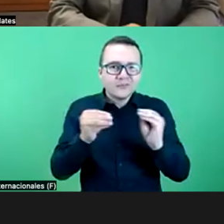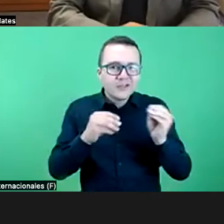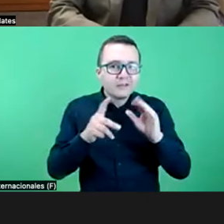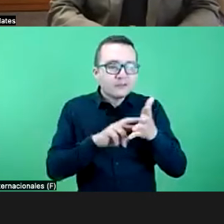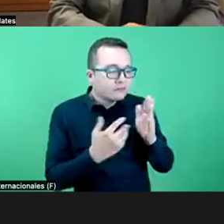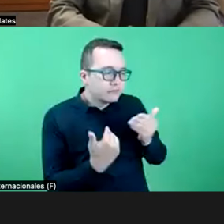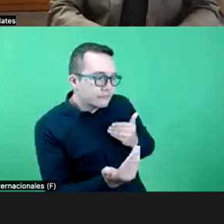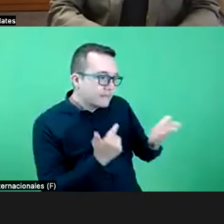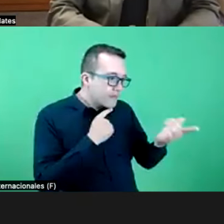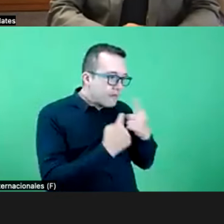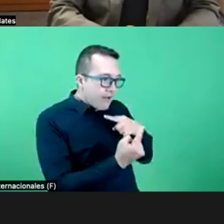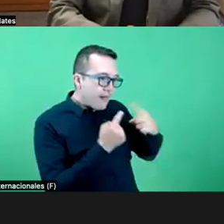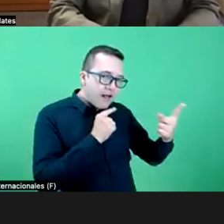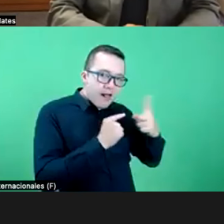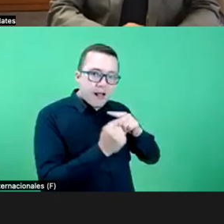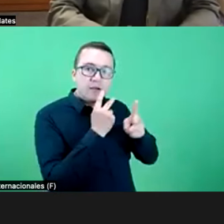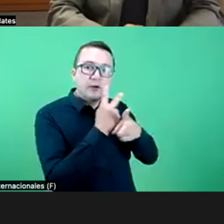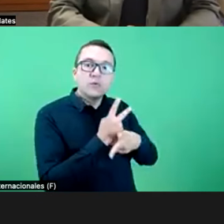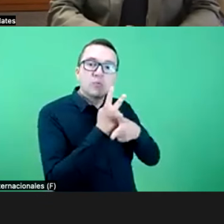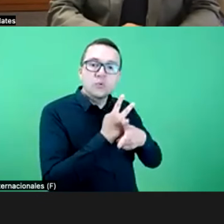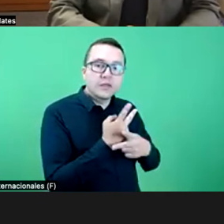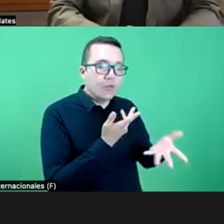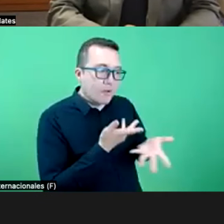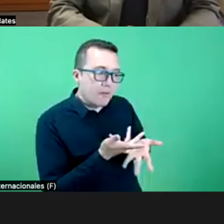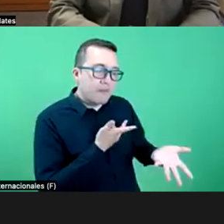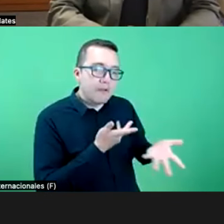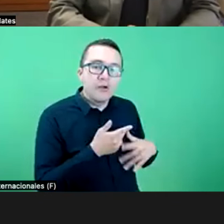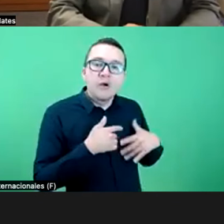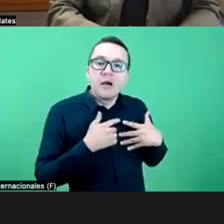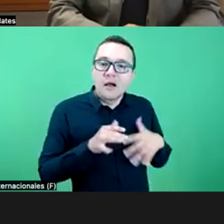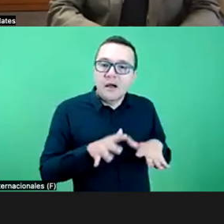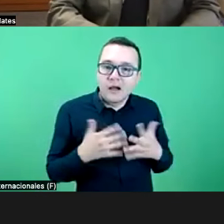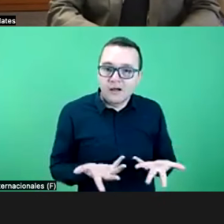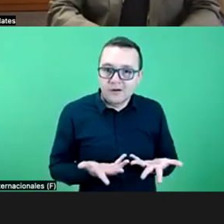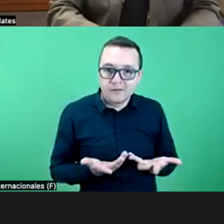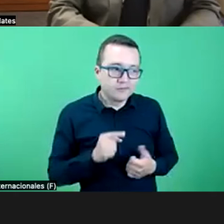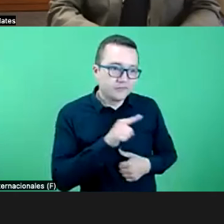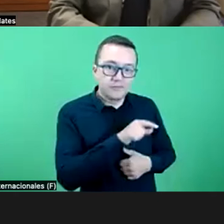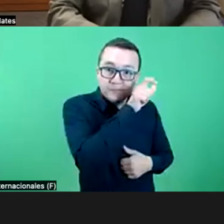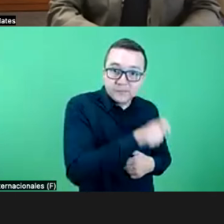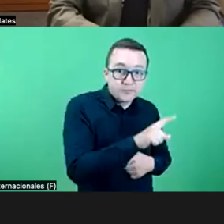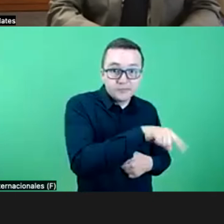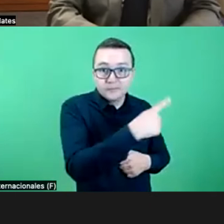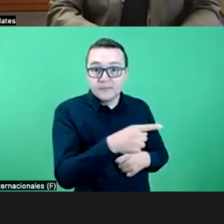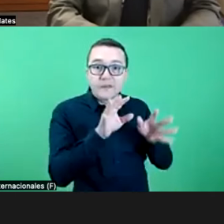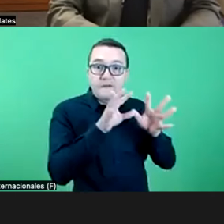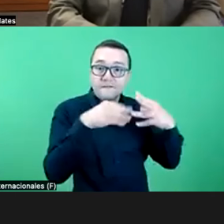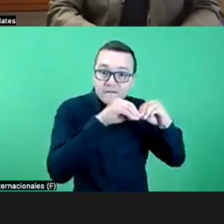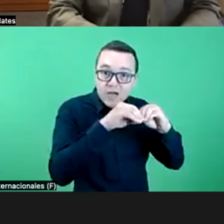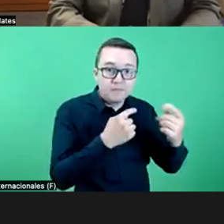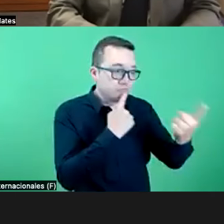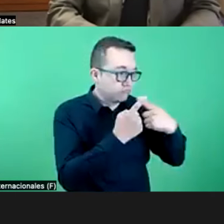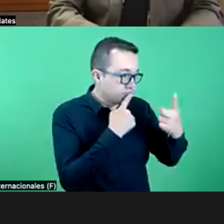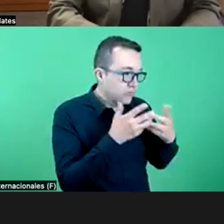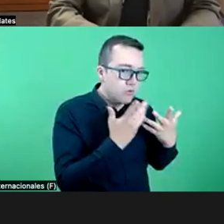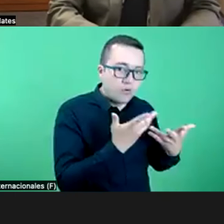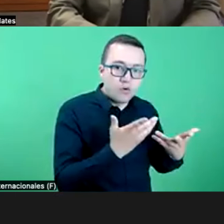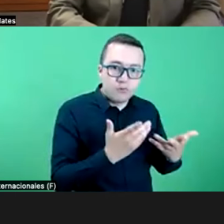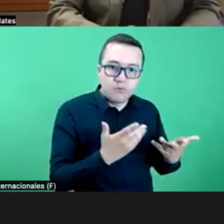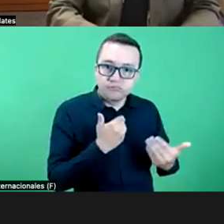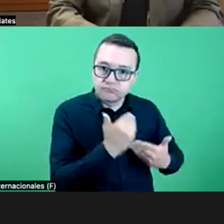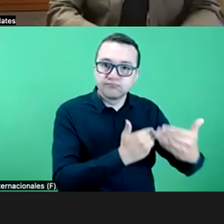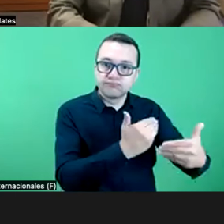font partie des soins. Família e não só apenas Ça fait administrar partie des soins que medicamento. d'écouter les patients, que d'écouter les familles,